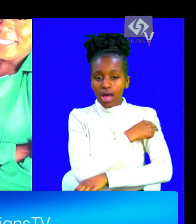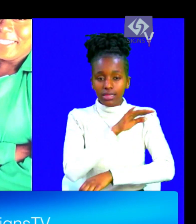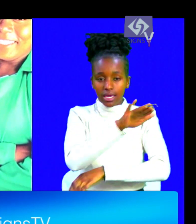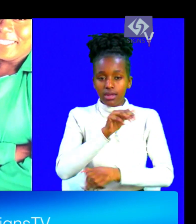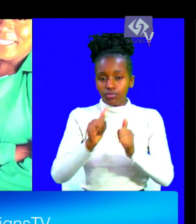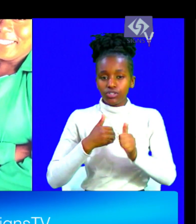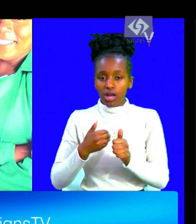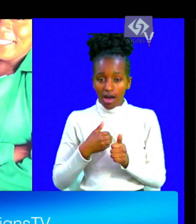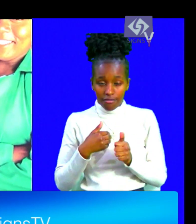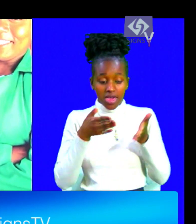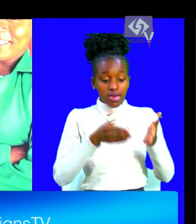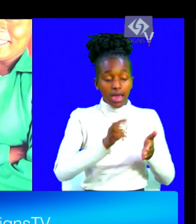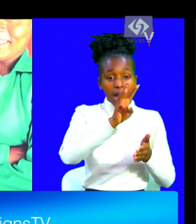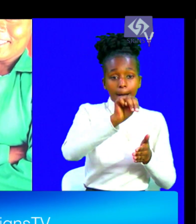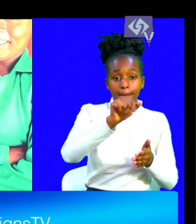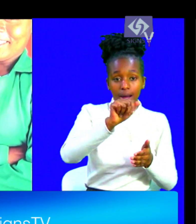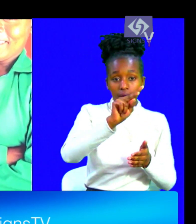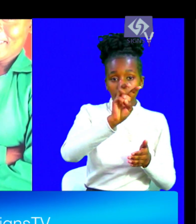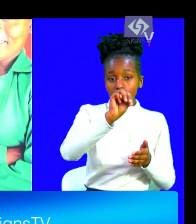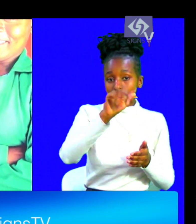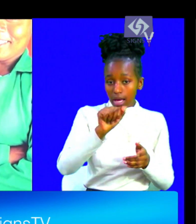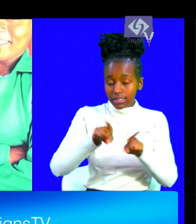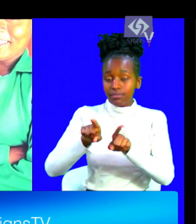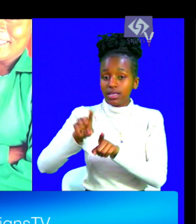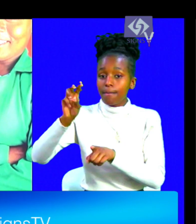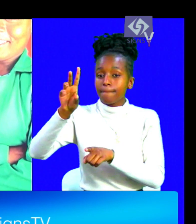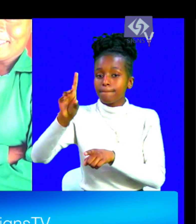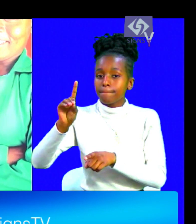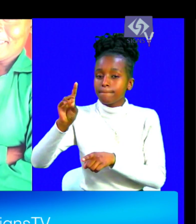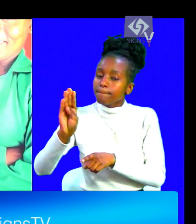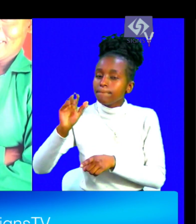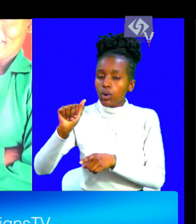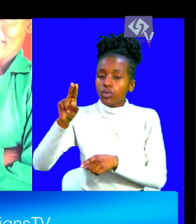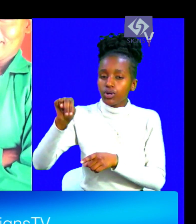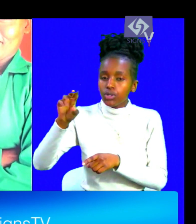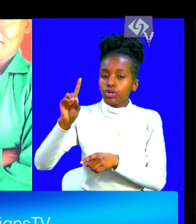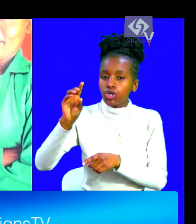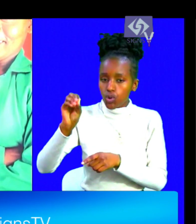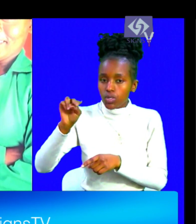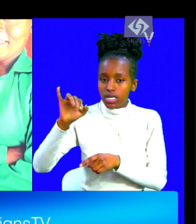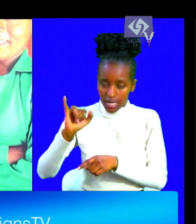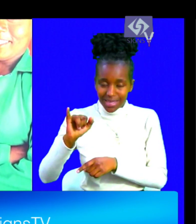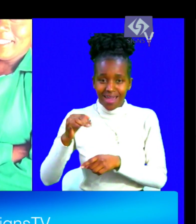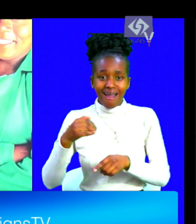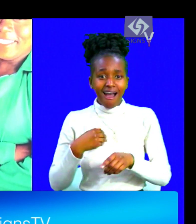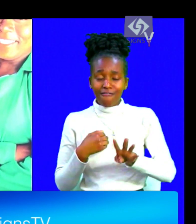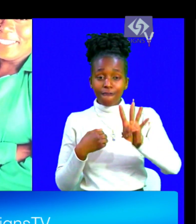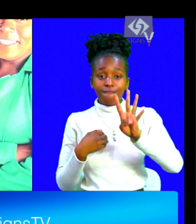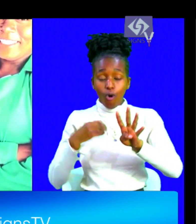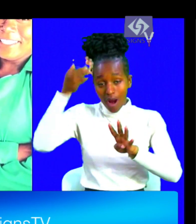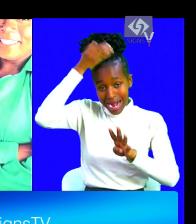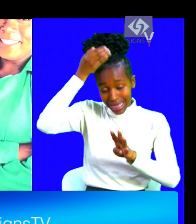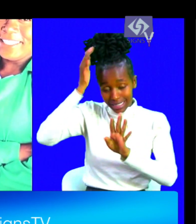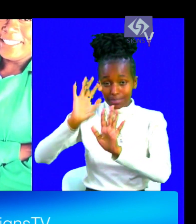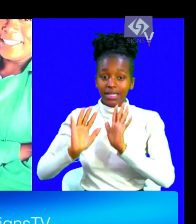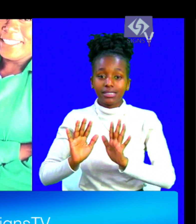na hiyo nyingine katika Mbondoni, kuna upungufu wa madaktari kwa sababu kwa mfano kama ni Makima iko na only 4 nurses.